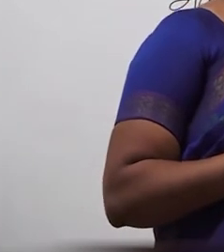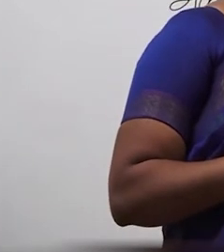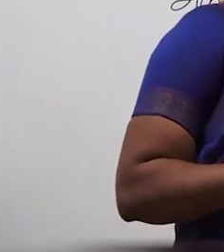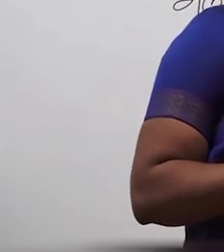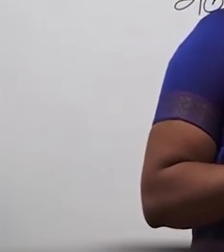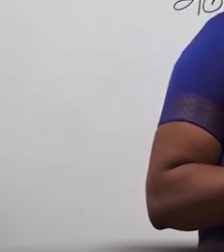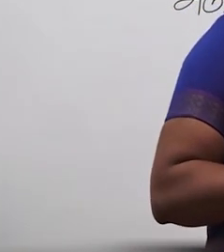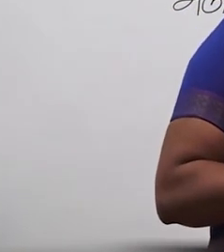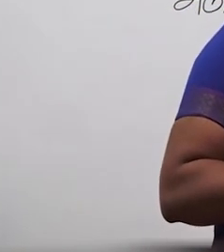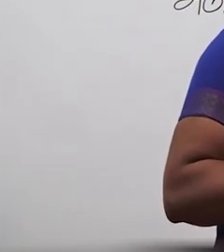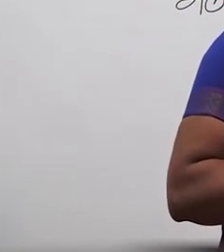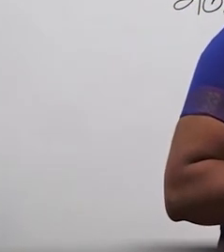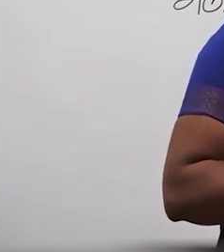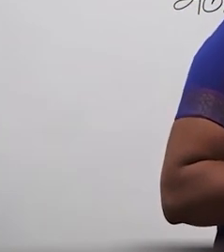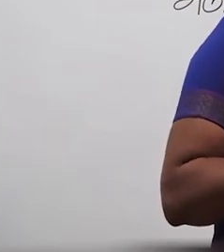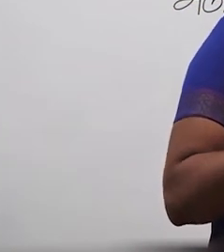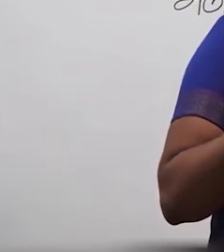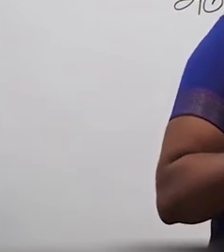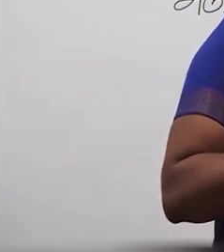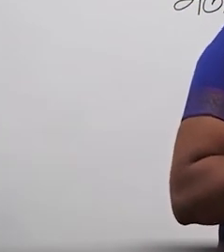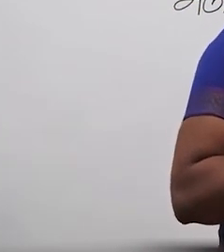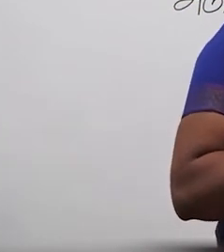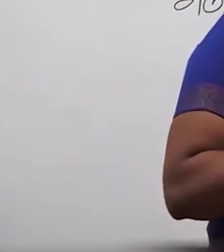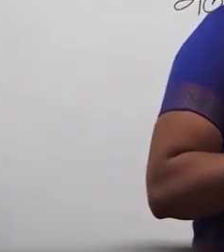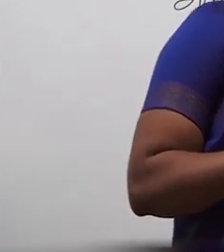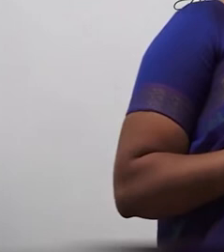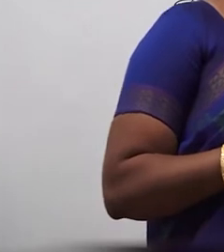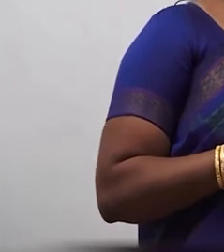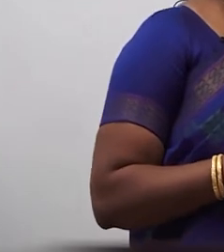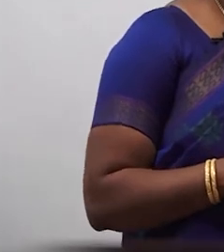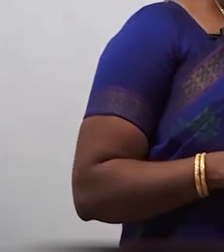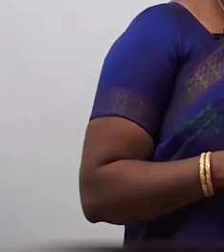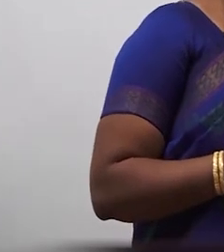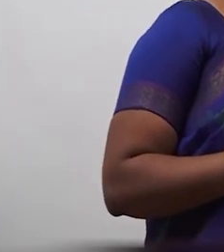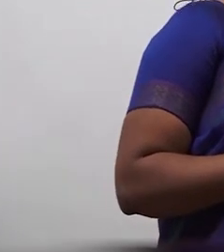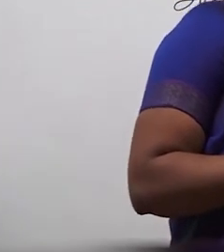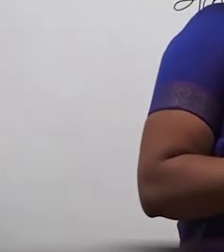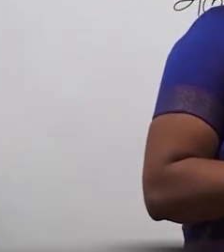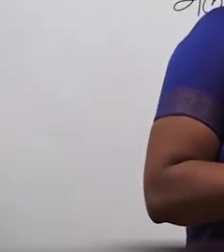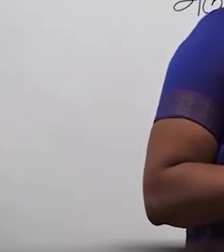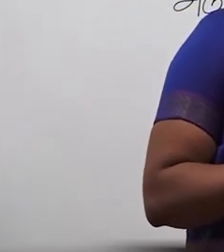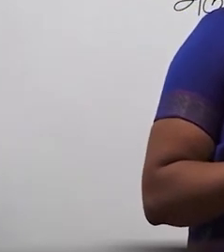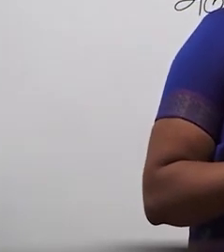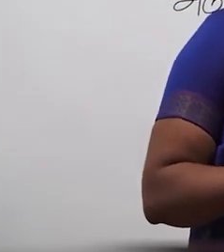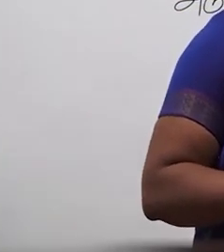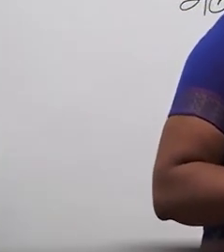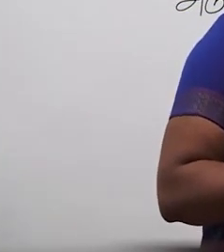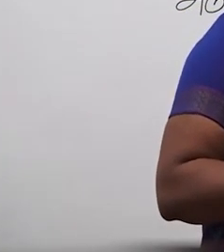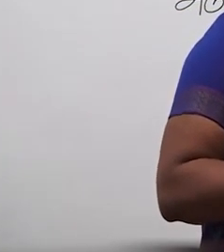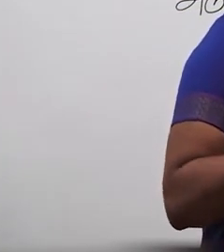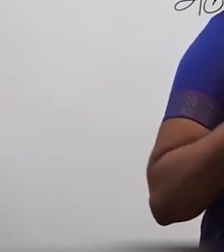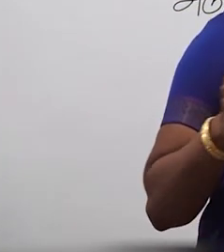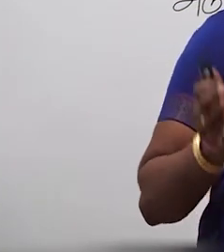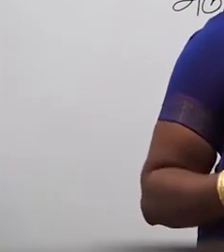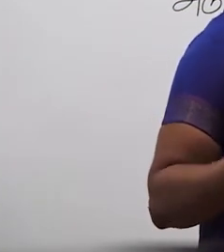நாம நேர்கோணம்னு சொல்வோம். பின் வளைவு கோணம் அப்படினா என்ன? 180 டிகிரியை விட